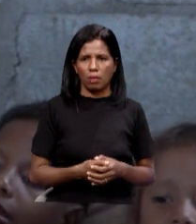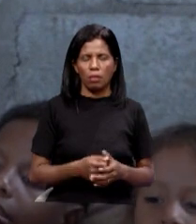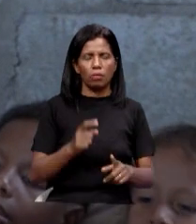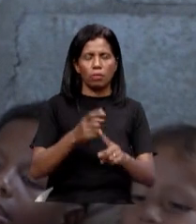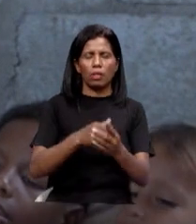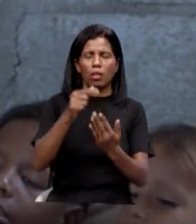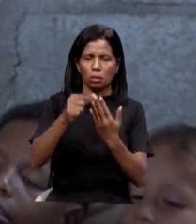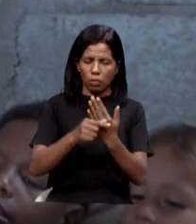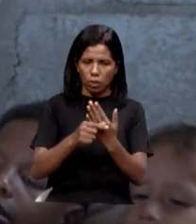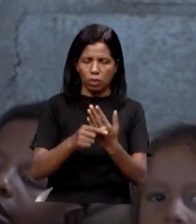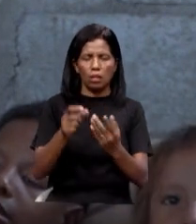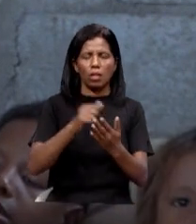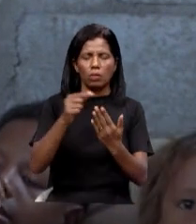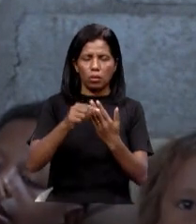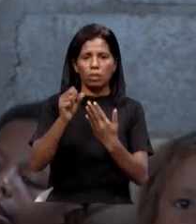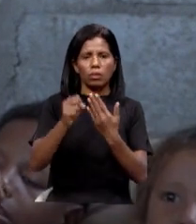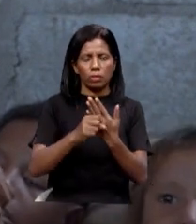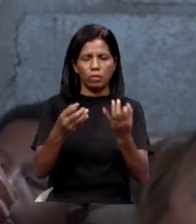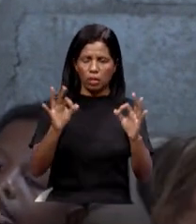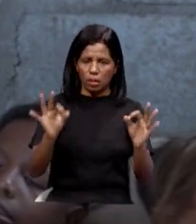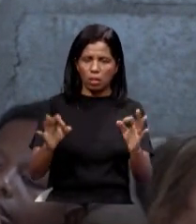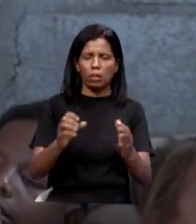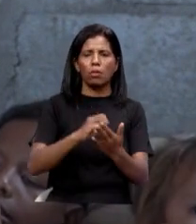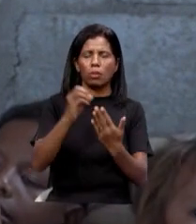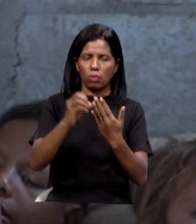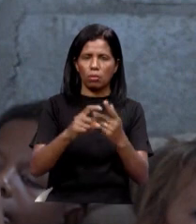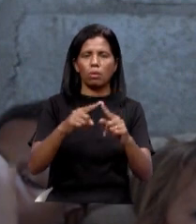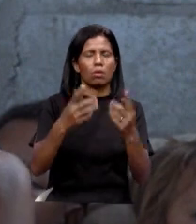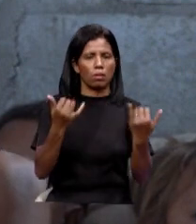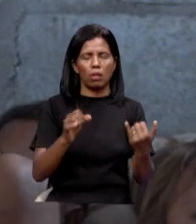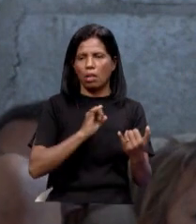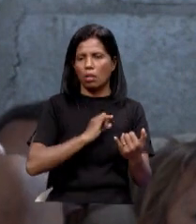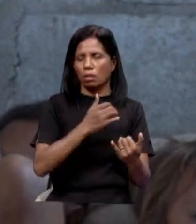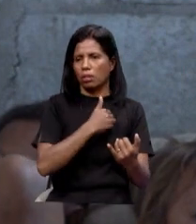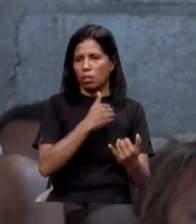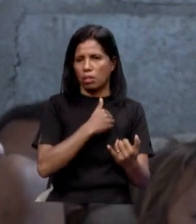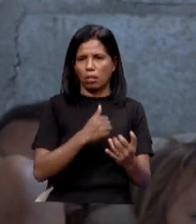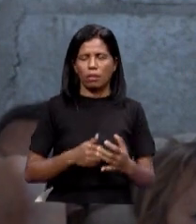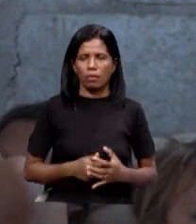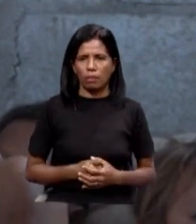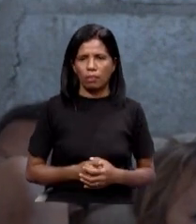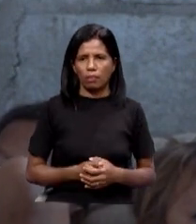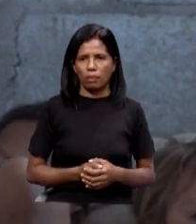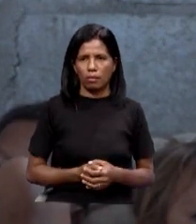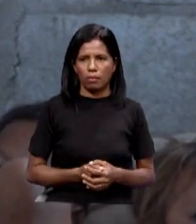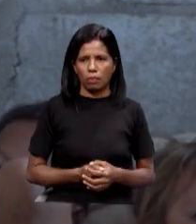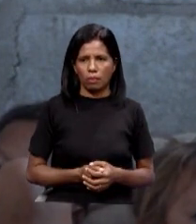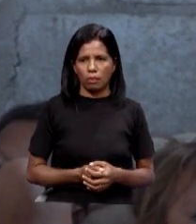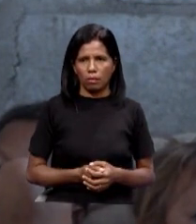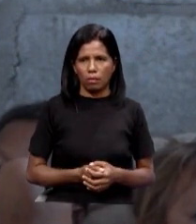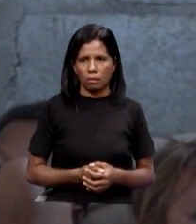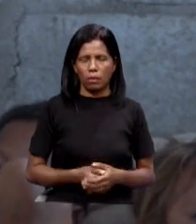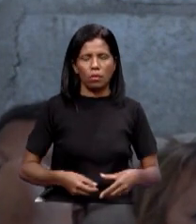se agosto ramata de setembro setembro ramata de outubro to agua. Nunca aparece. Nima prusen